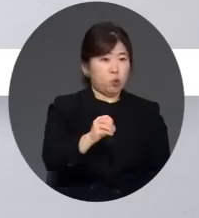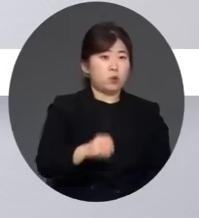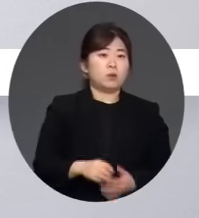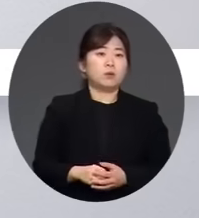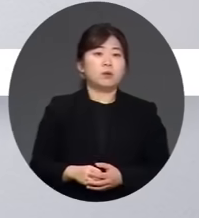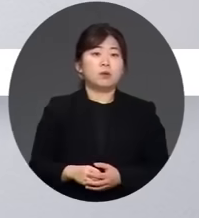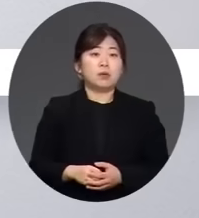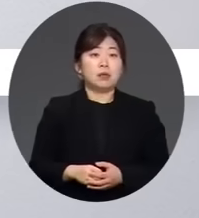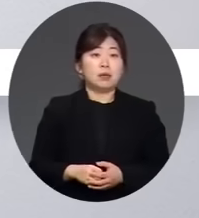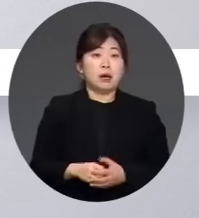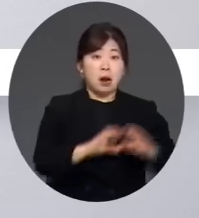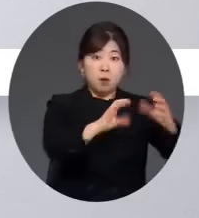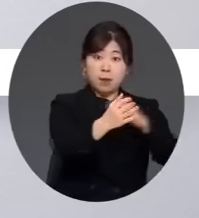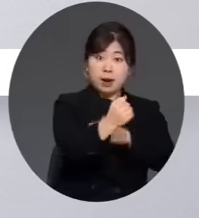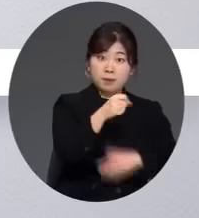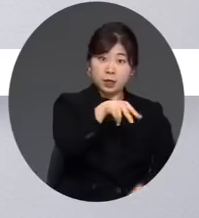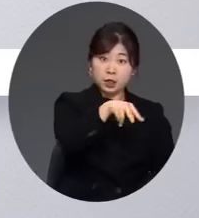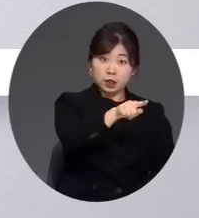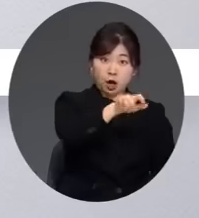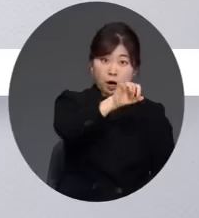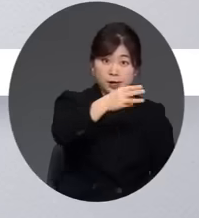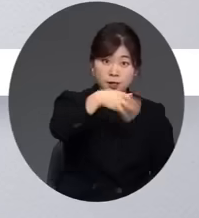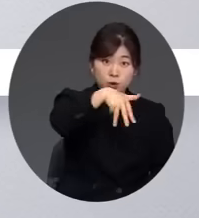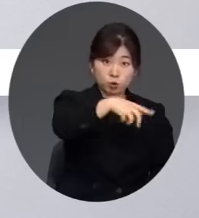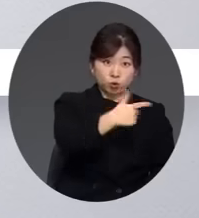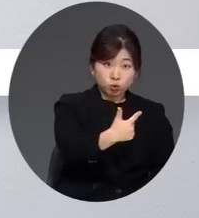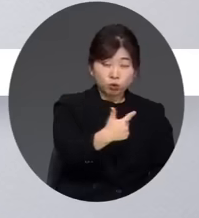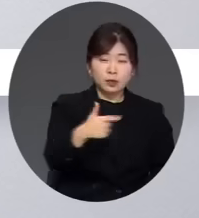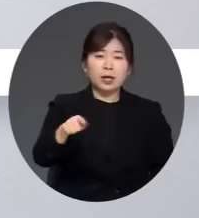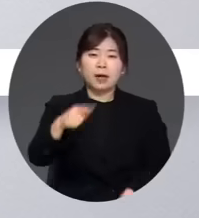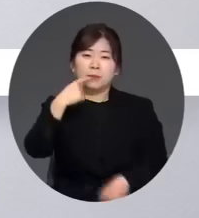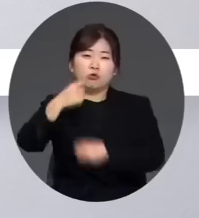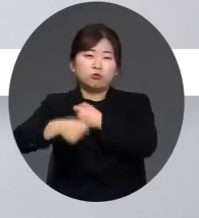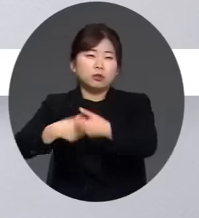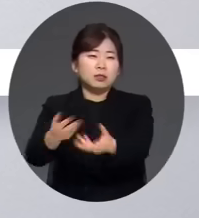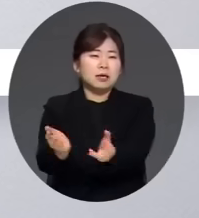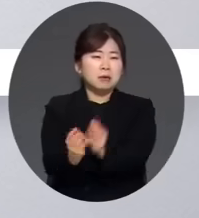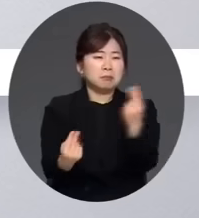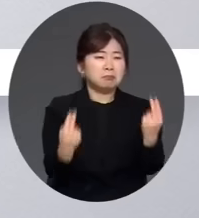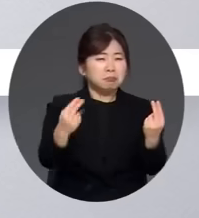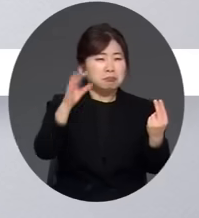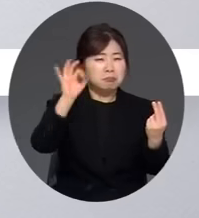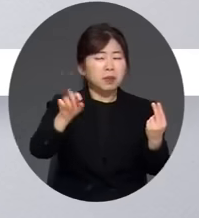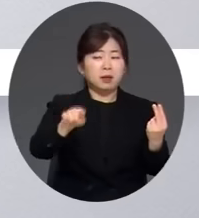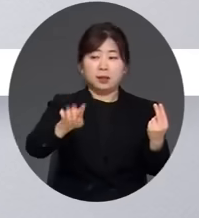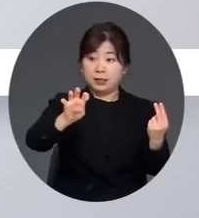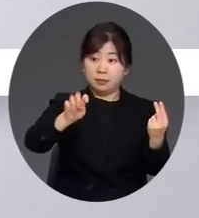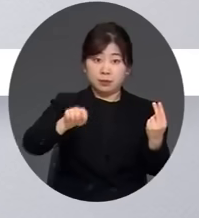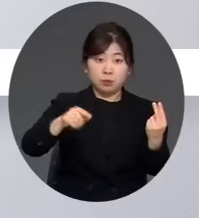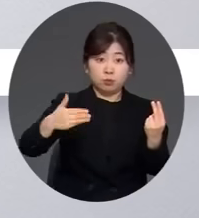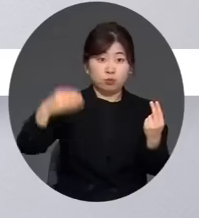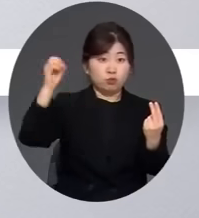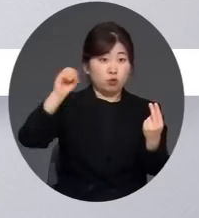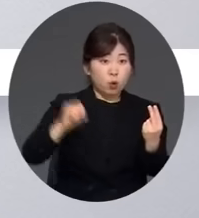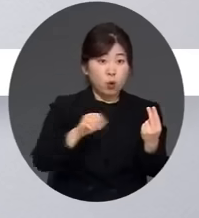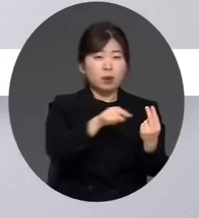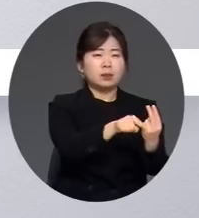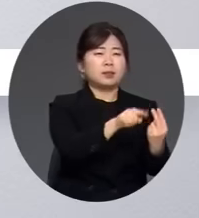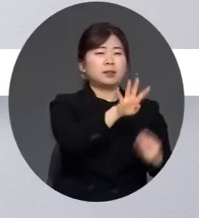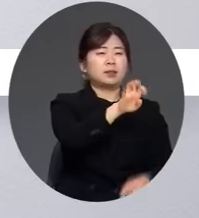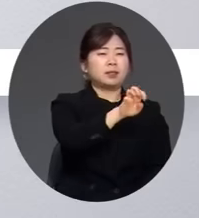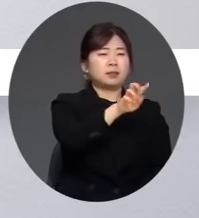있습니다 국민의 힘 서일준 현 국회의원과의 가상대 길에선 변광용 40.9%